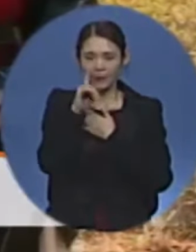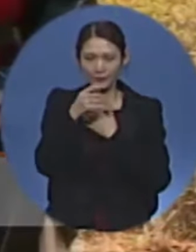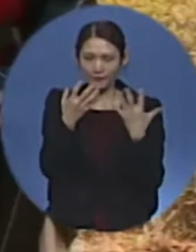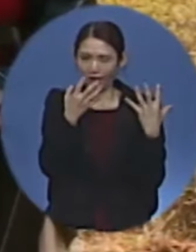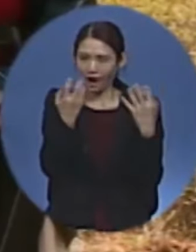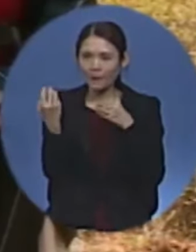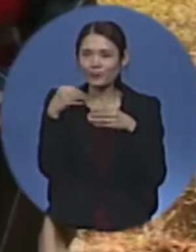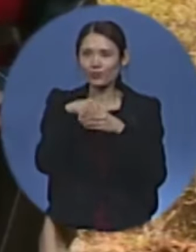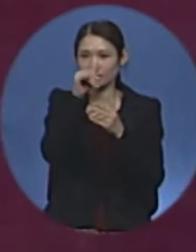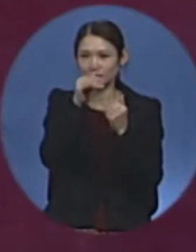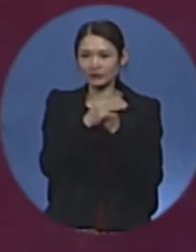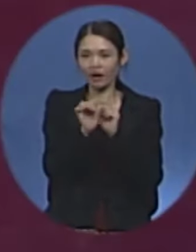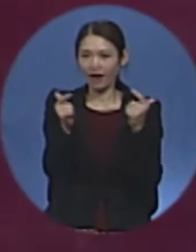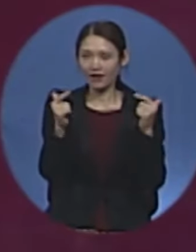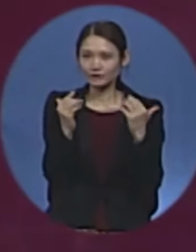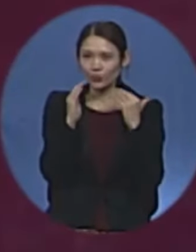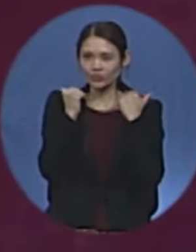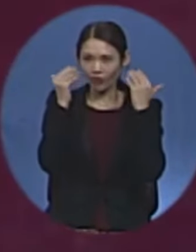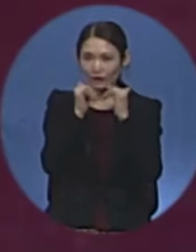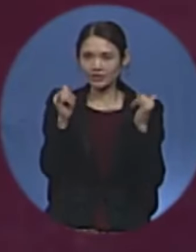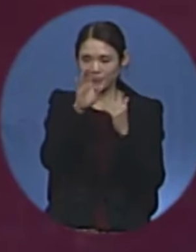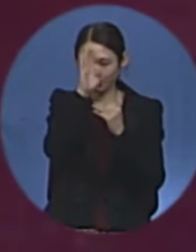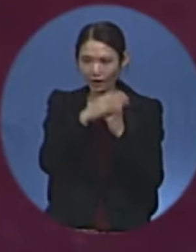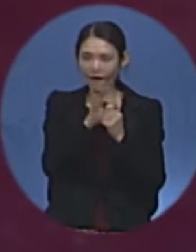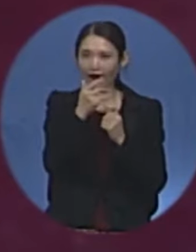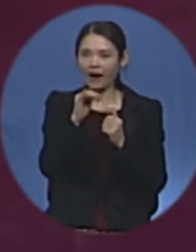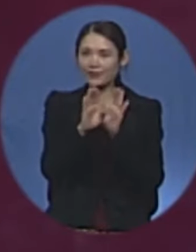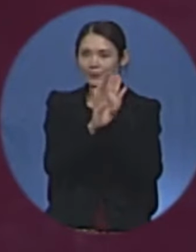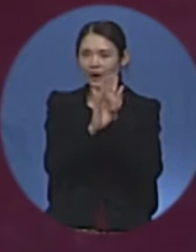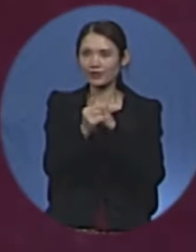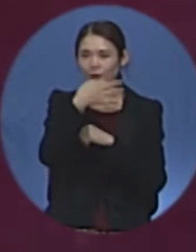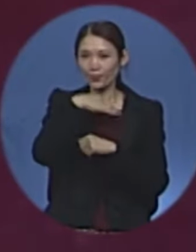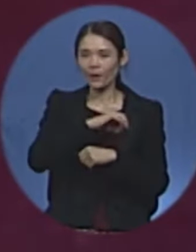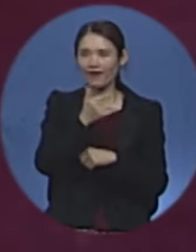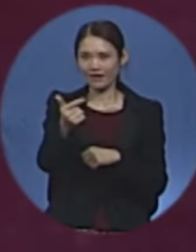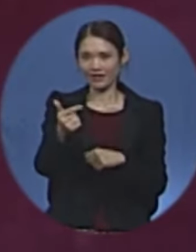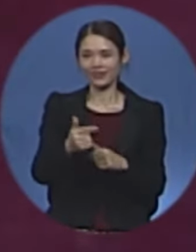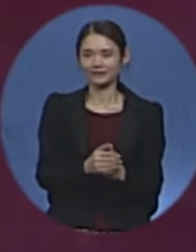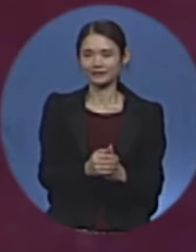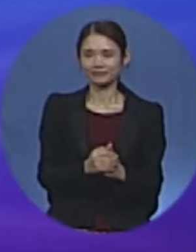함유하고 있어 각종 성인병과 항암 효과에도 탁월하다고 알려져 있습니다.